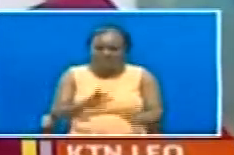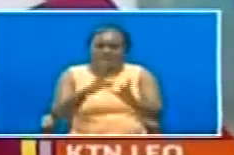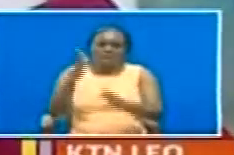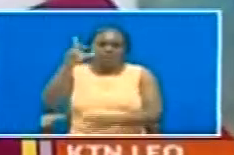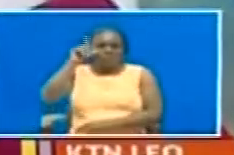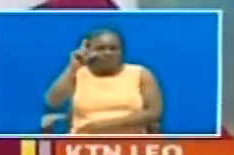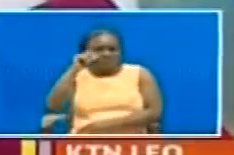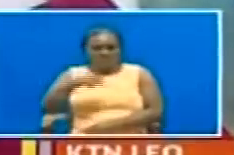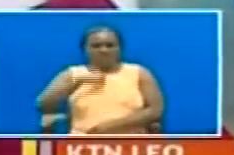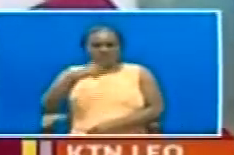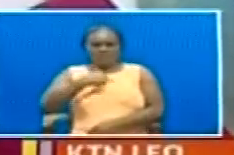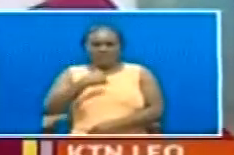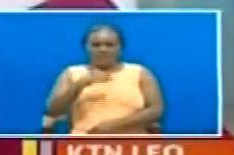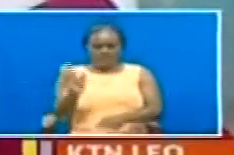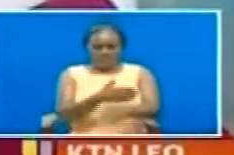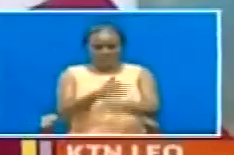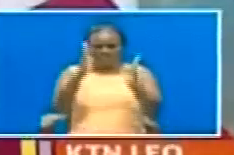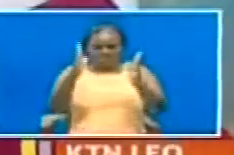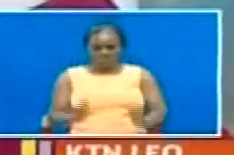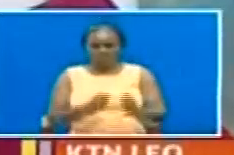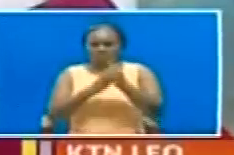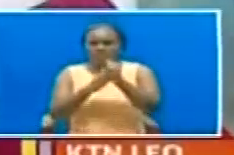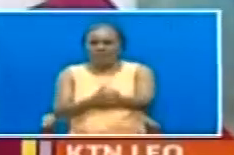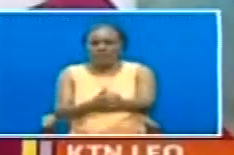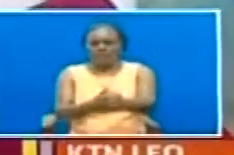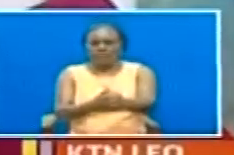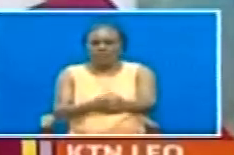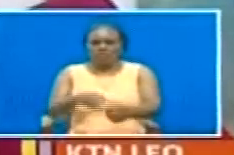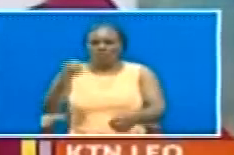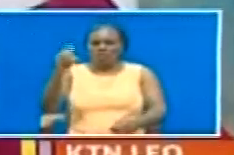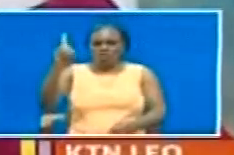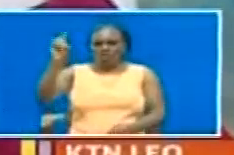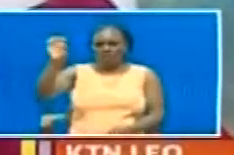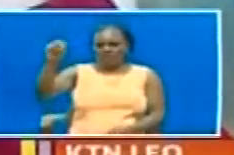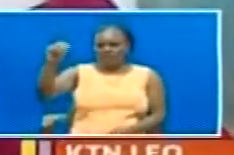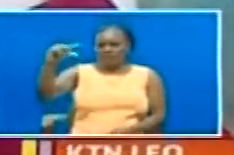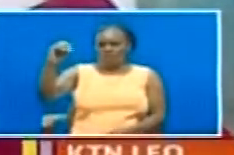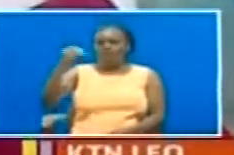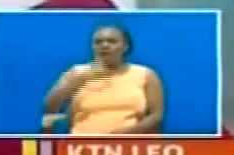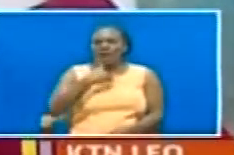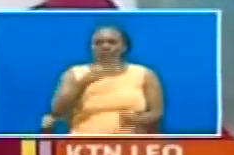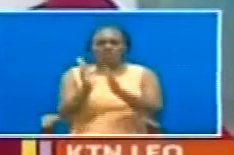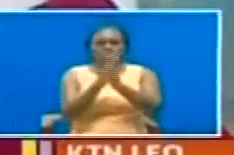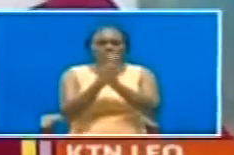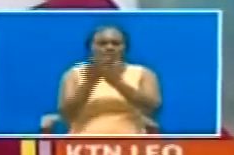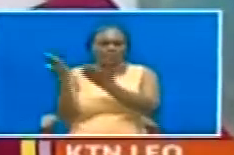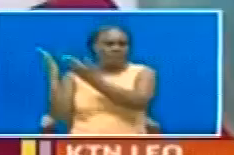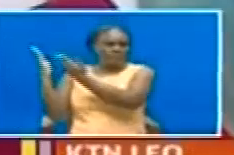Juma alimtembelea mtunzi na kiongozi wa nyimbo hizo Enock Ondego na anasimulia hali yake.